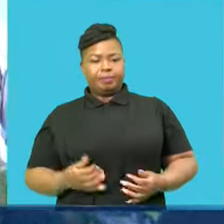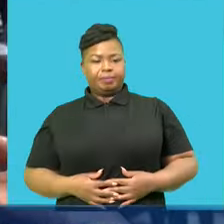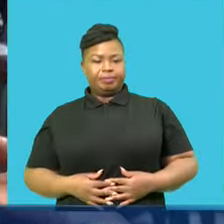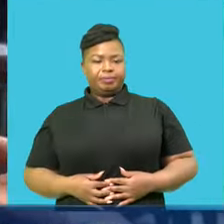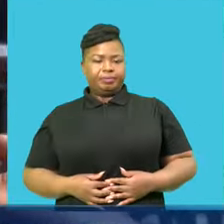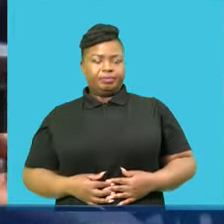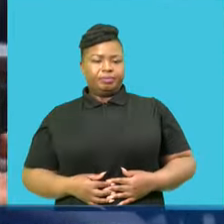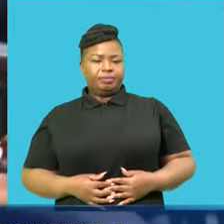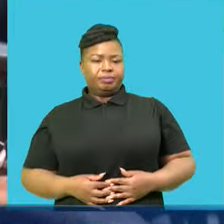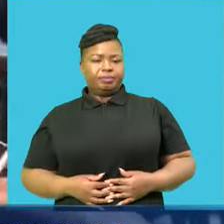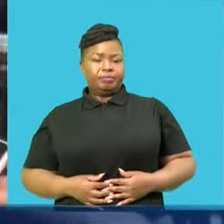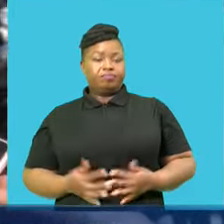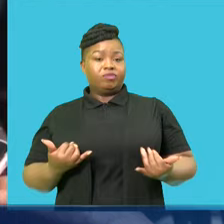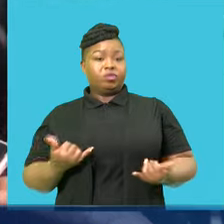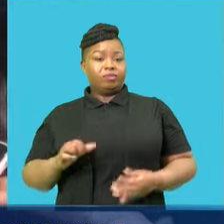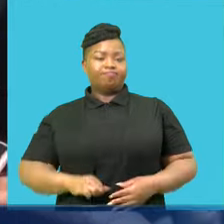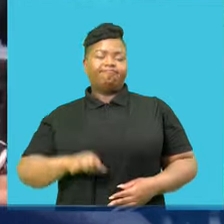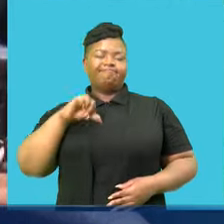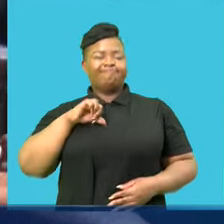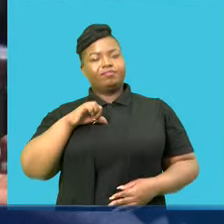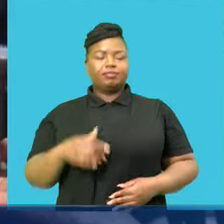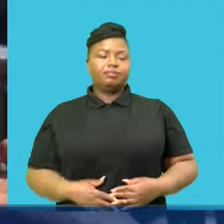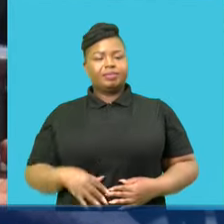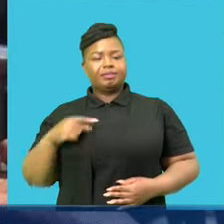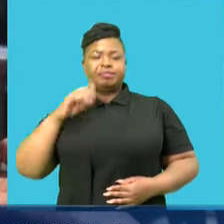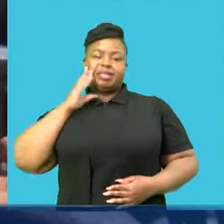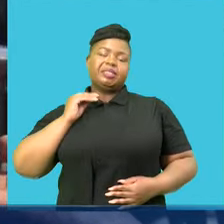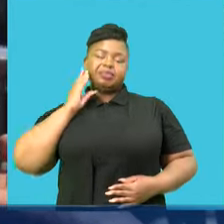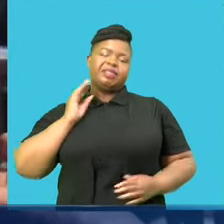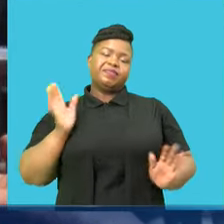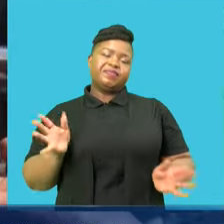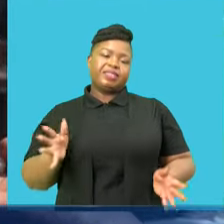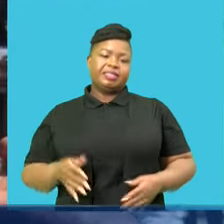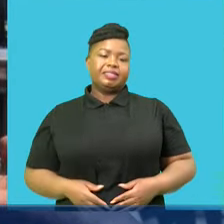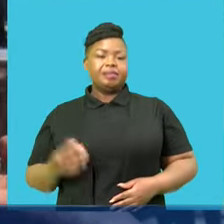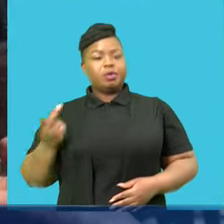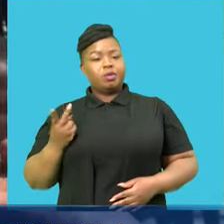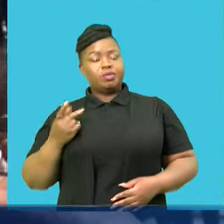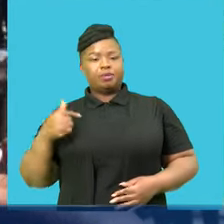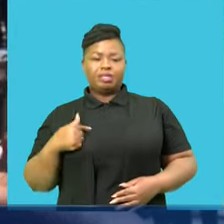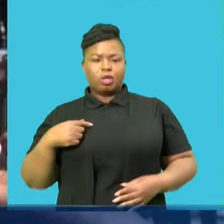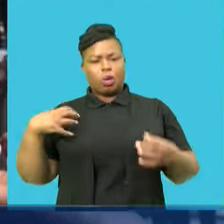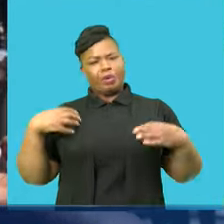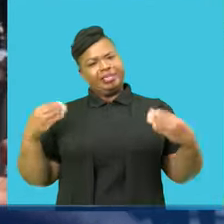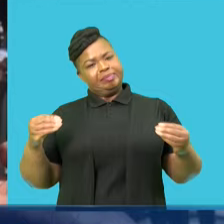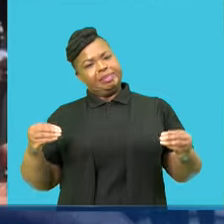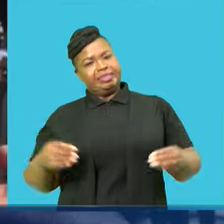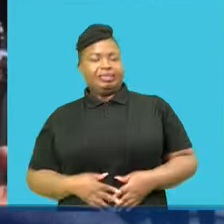lwanamhlanje. Today I'm so proud and glad that I had an experience in owning my own business